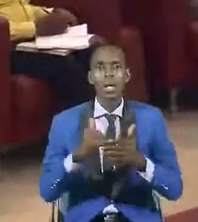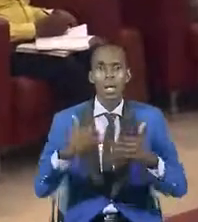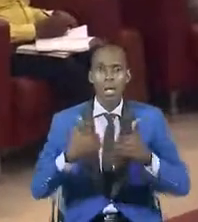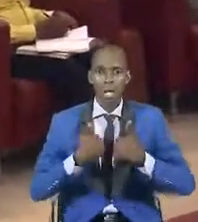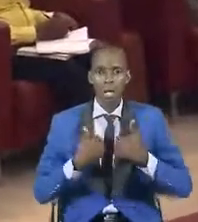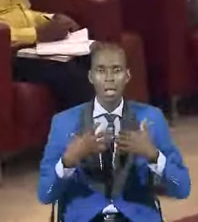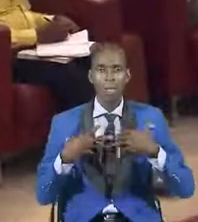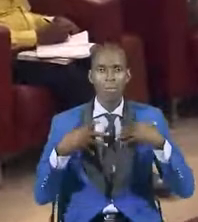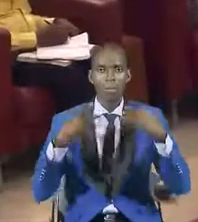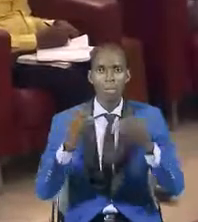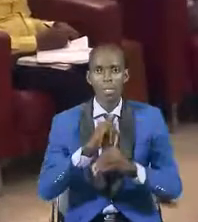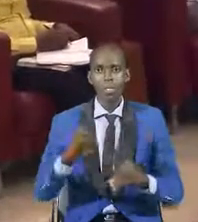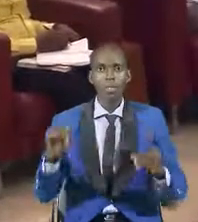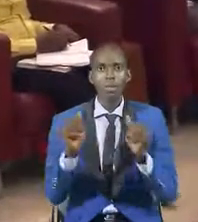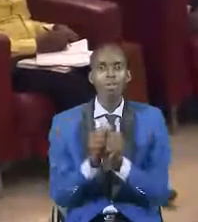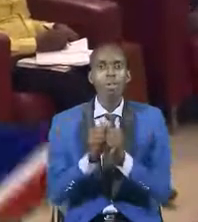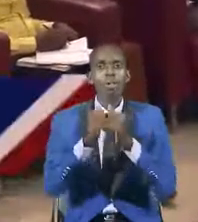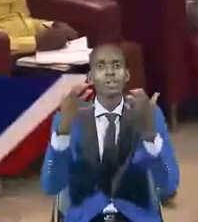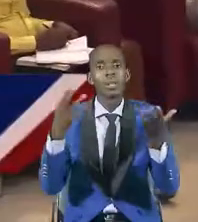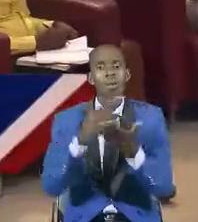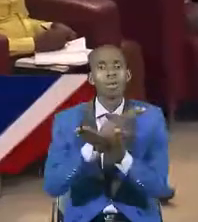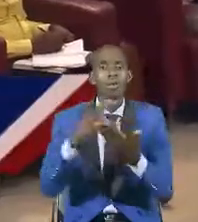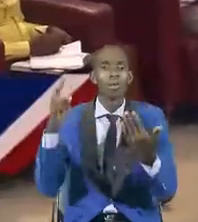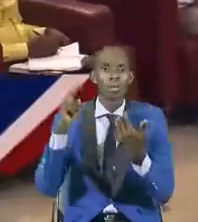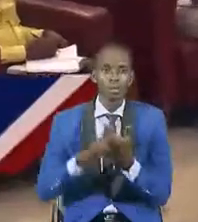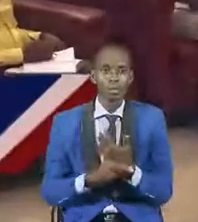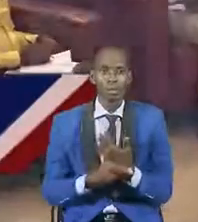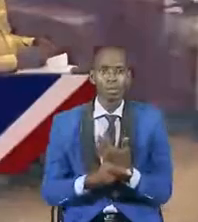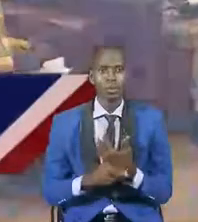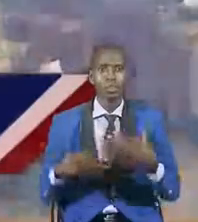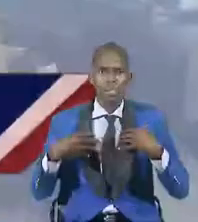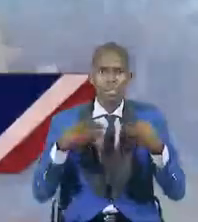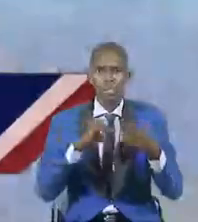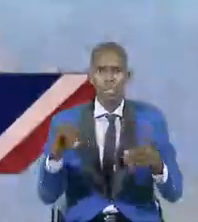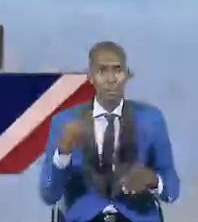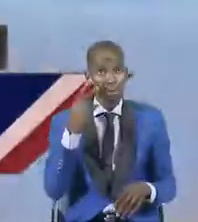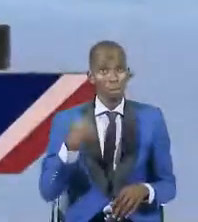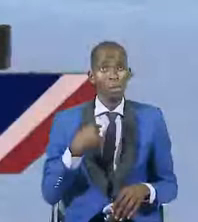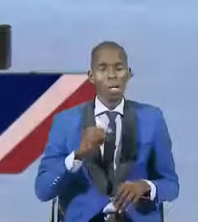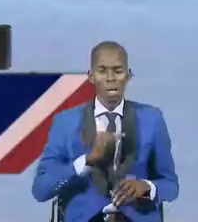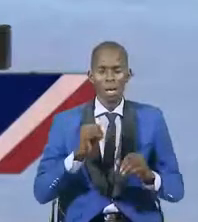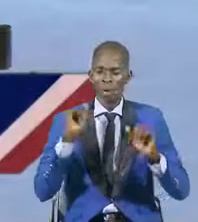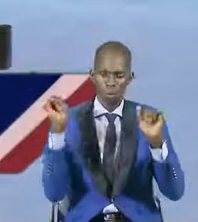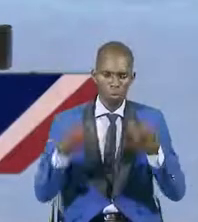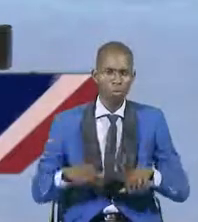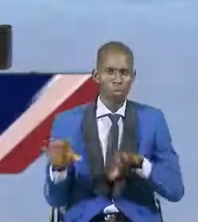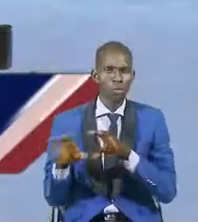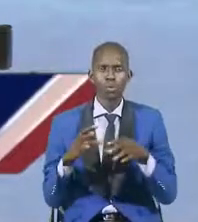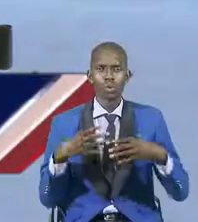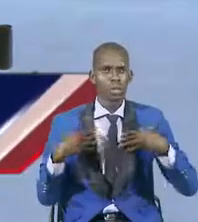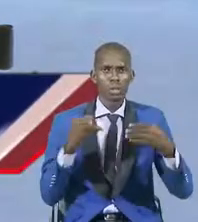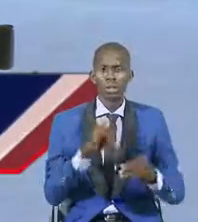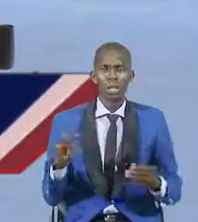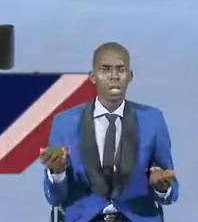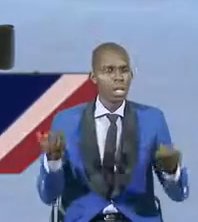gens qui ont la guérison sans la sainteté. La guérison sans la sainteté. Ils disent que je suis, que